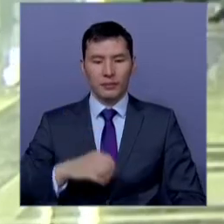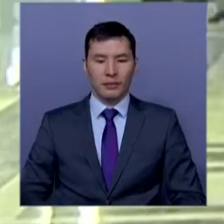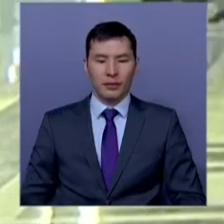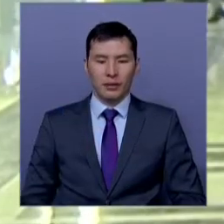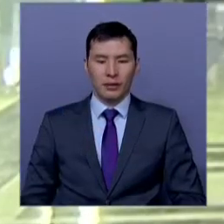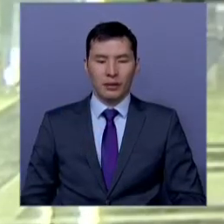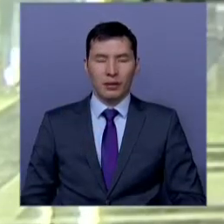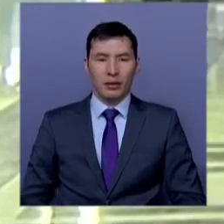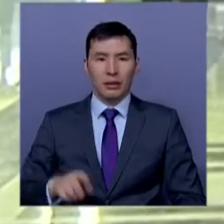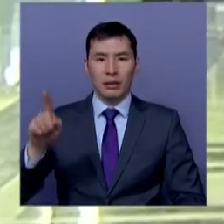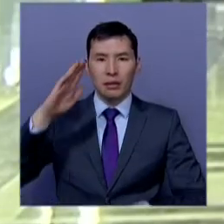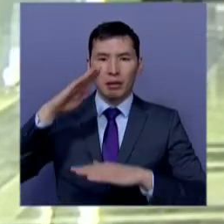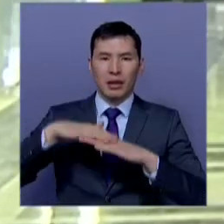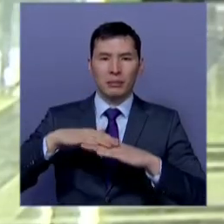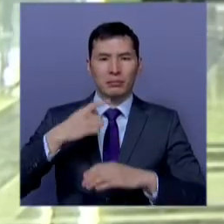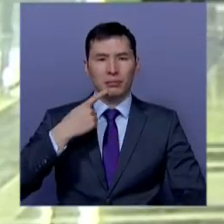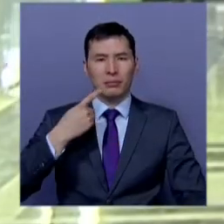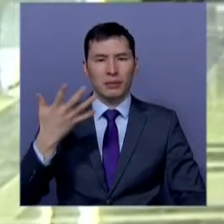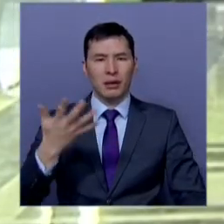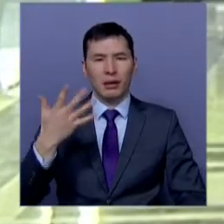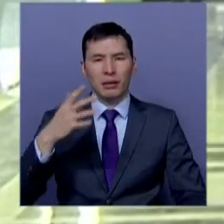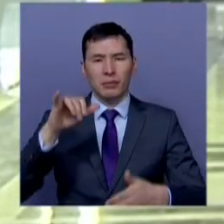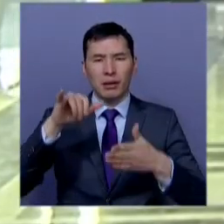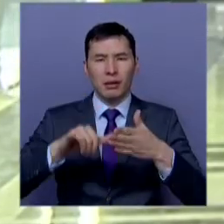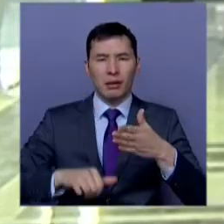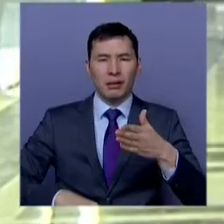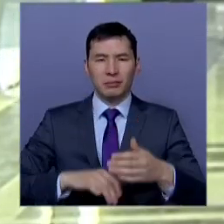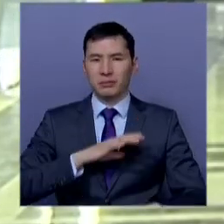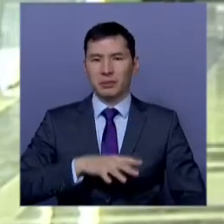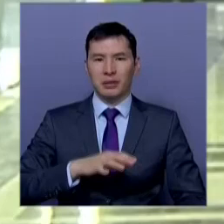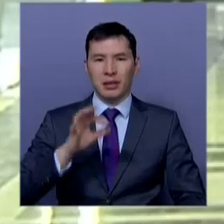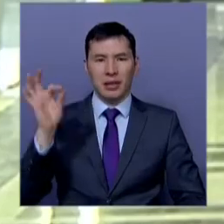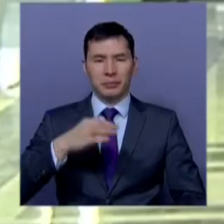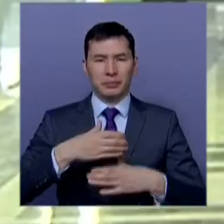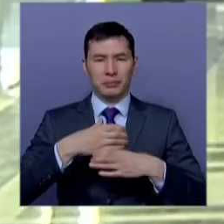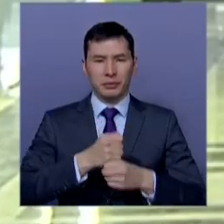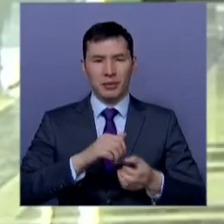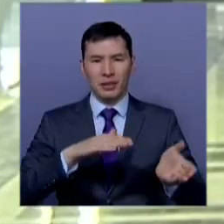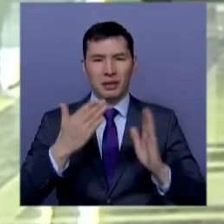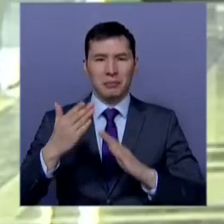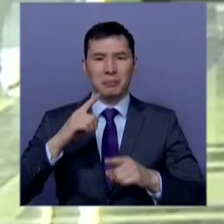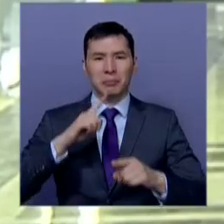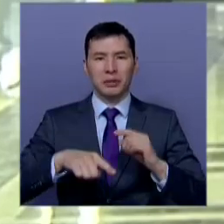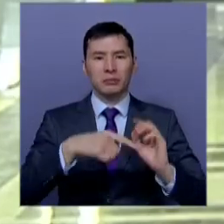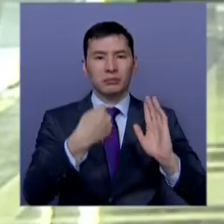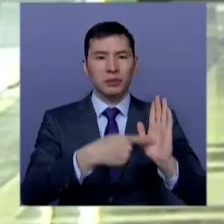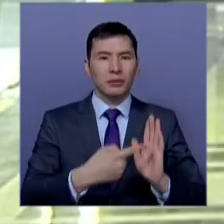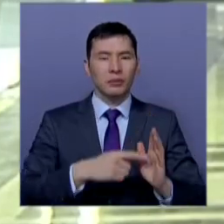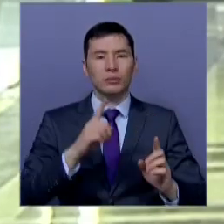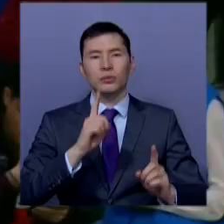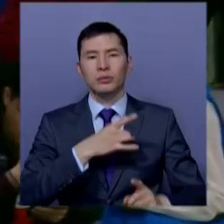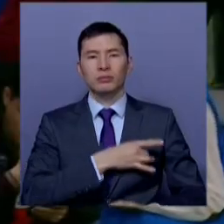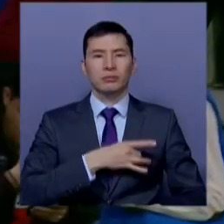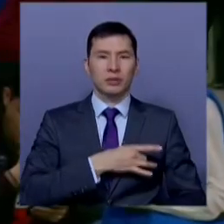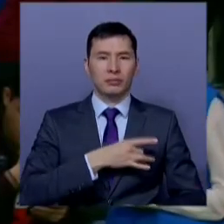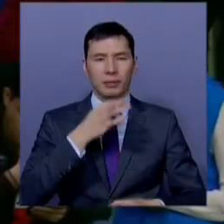әкім осы мысалы залдан аудиториядан мына сұрақтарға көшіп кетті да, ол да бізге ұнады. Өйткені біріншіден ол доклад есеп